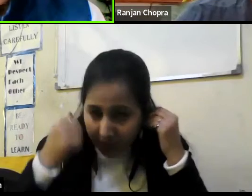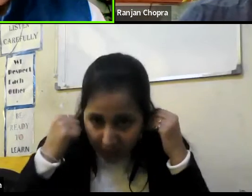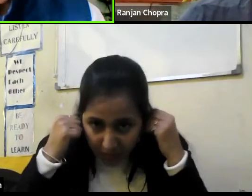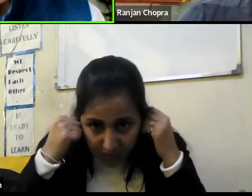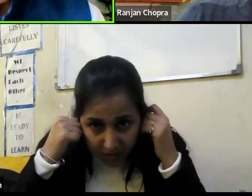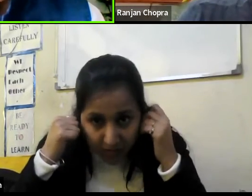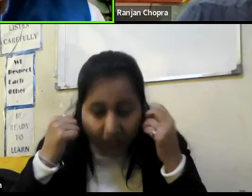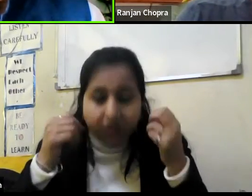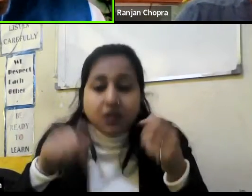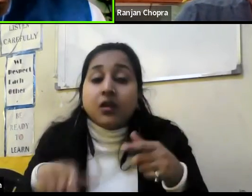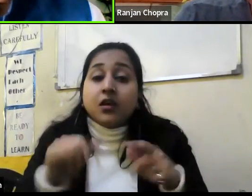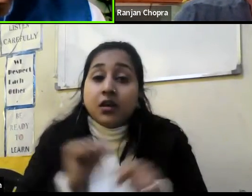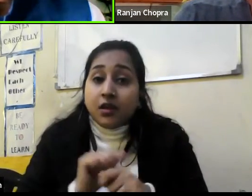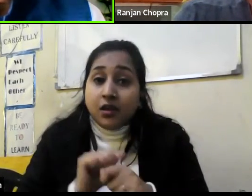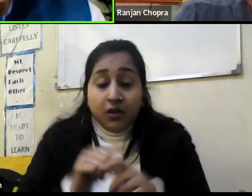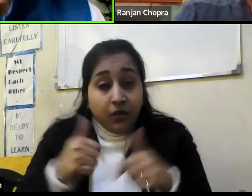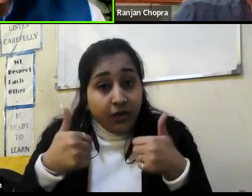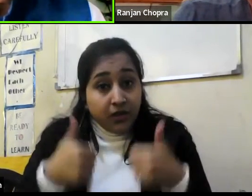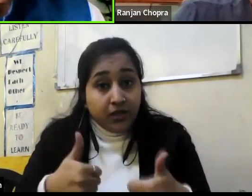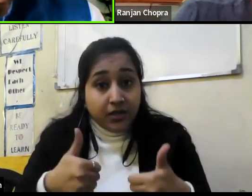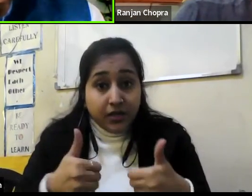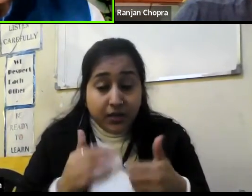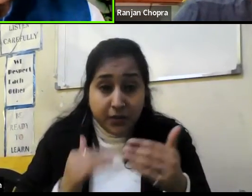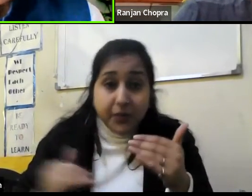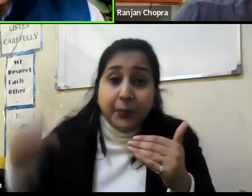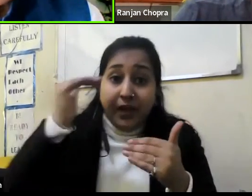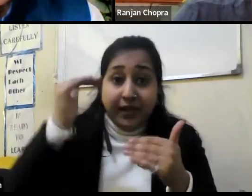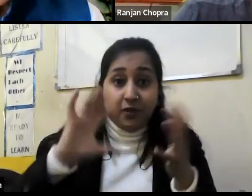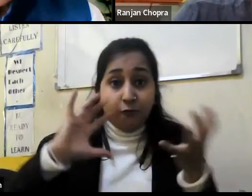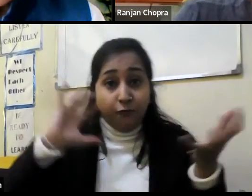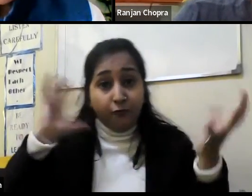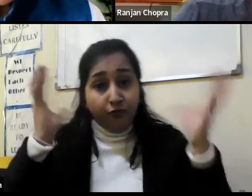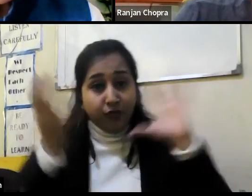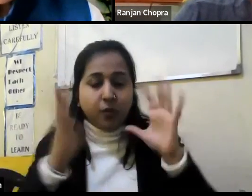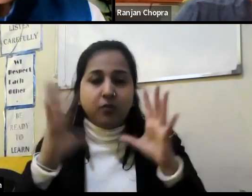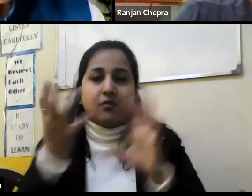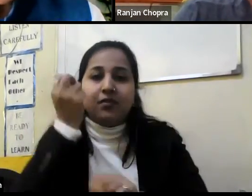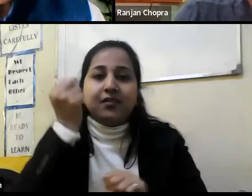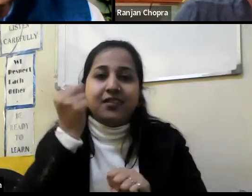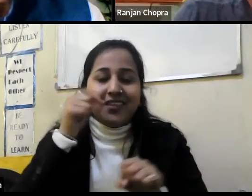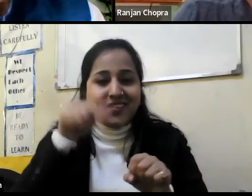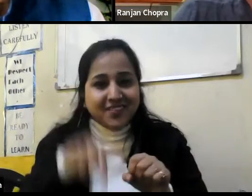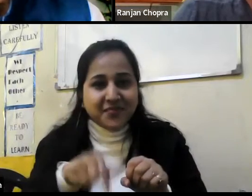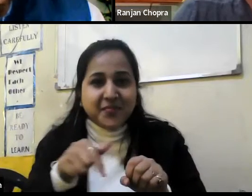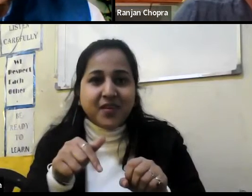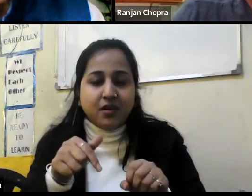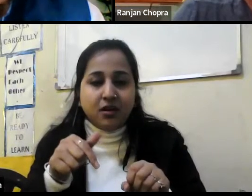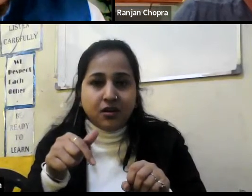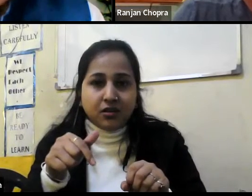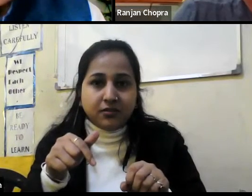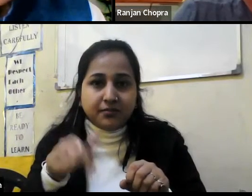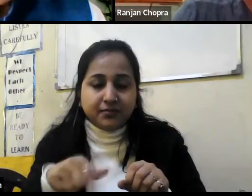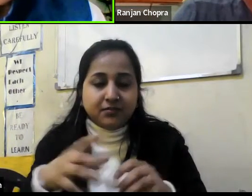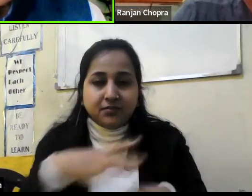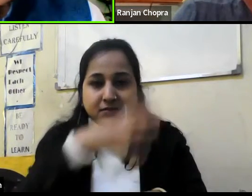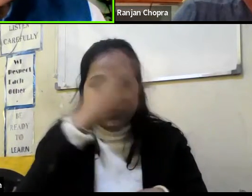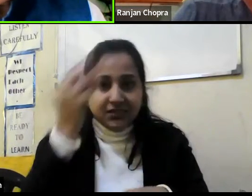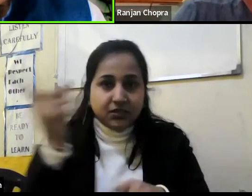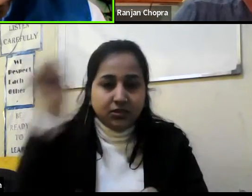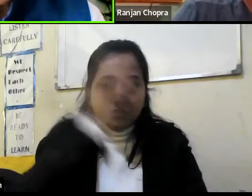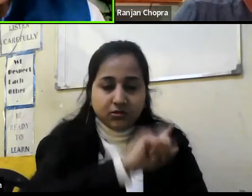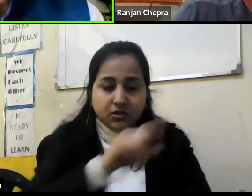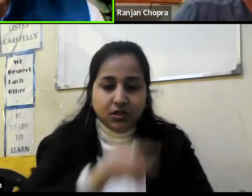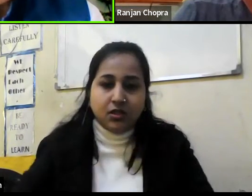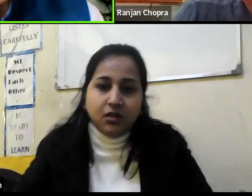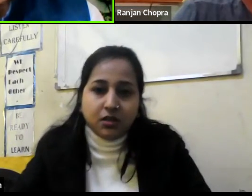है, उससे जो बेहतर वर्ल्ड हमारे आसपास बनेगा, वही हमारी सबसे बड़ी देन होगी. And I think